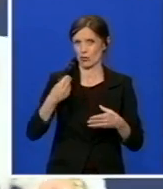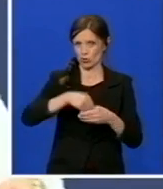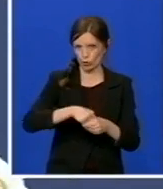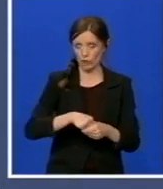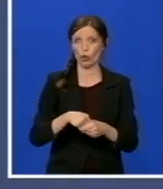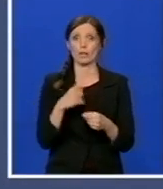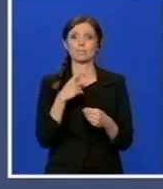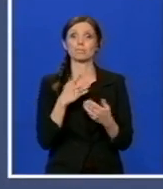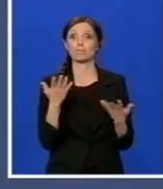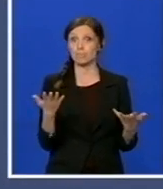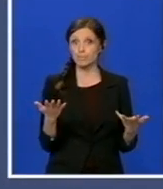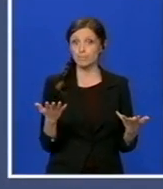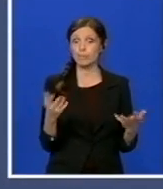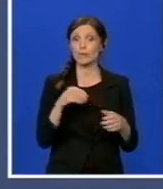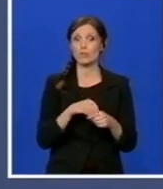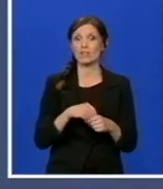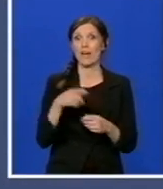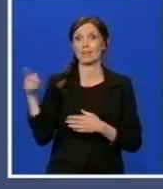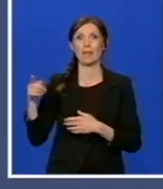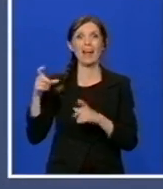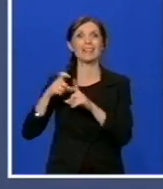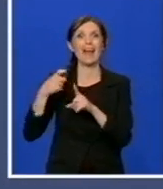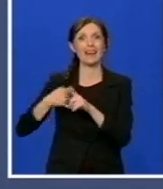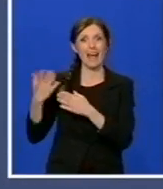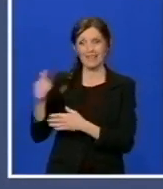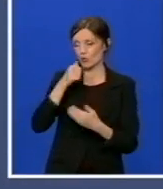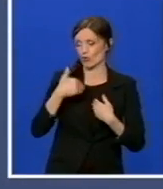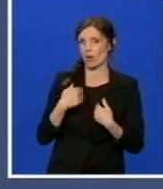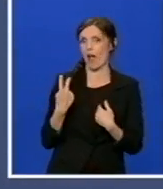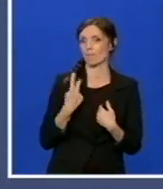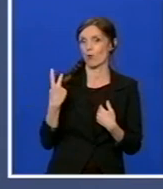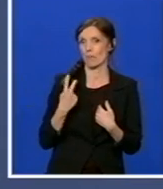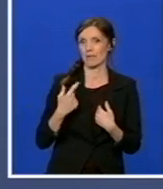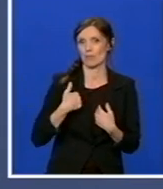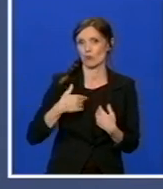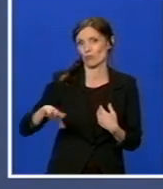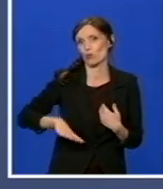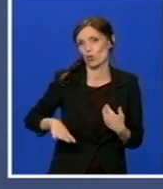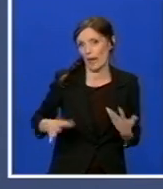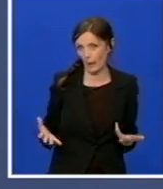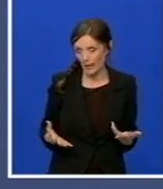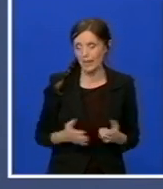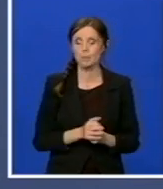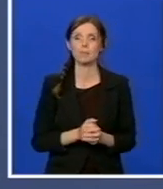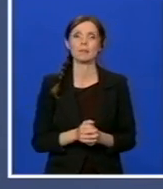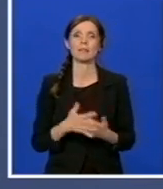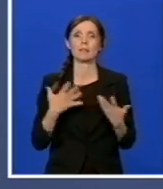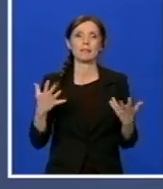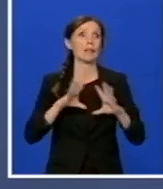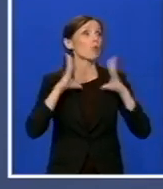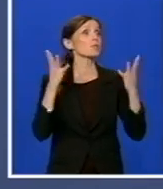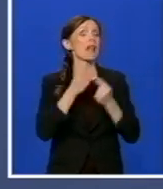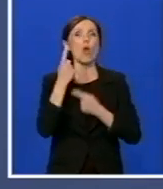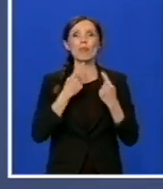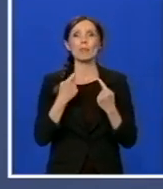bi rekli, žene i malo dajemo i neke topline u ovoj celoj